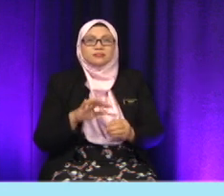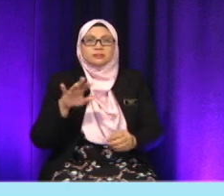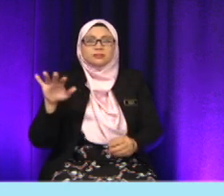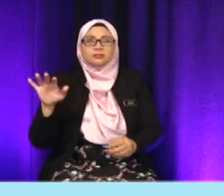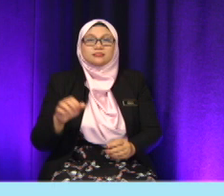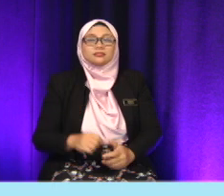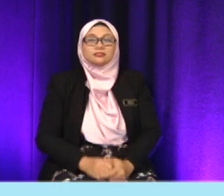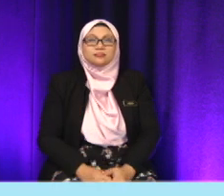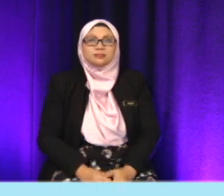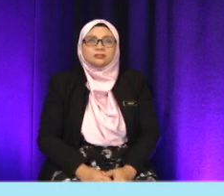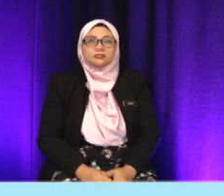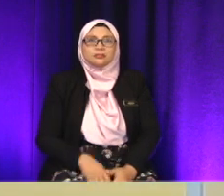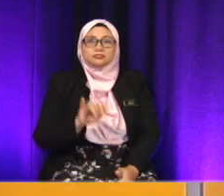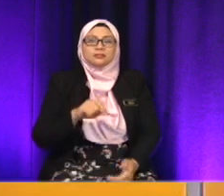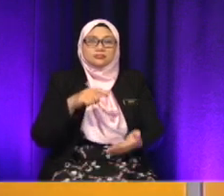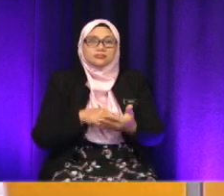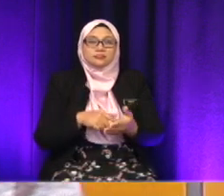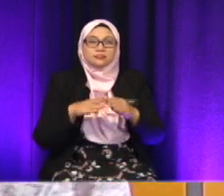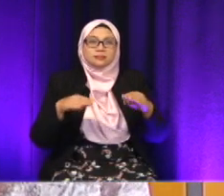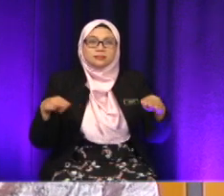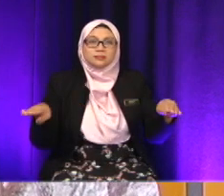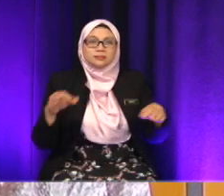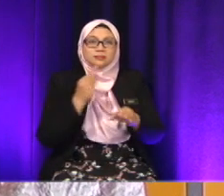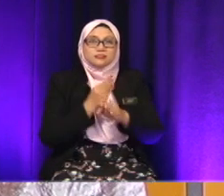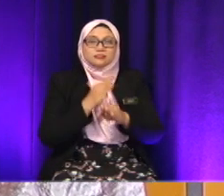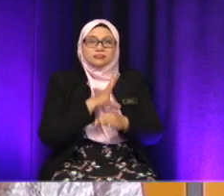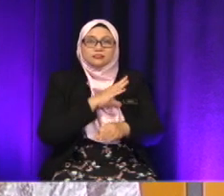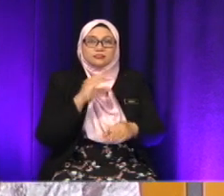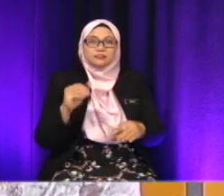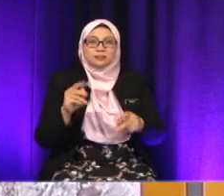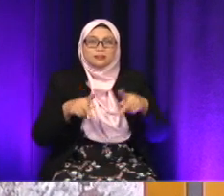ini adalah perbedaan antara fungsi dan juga